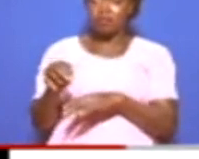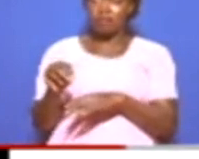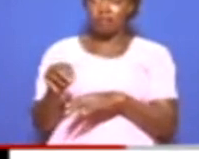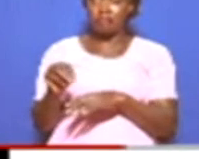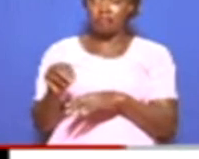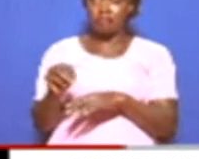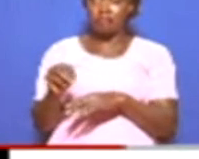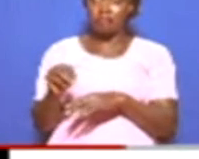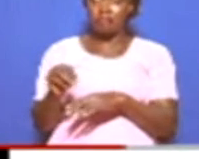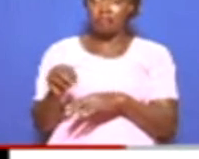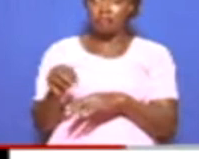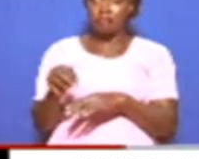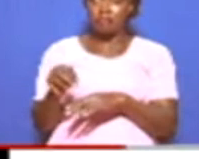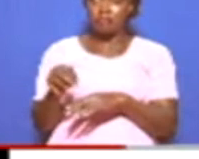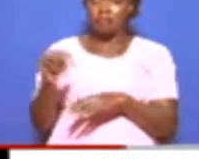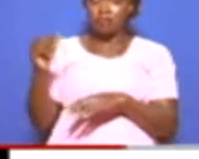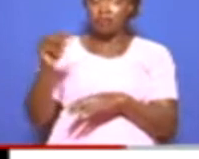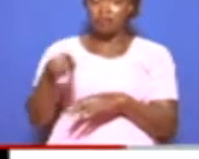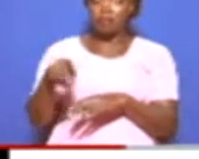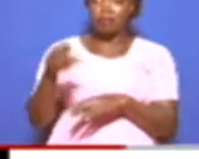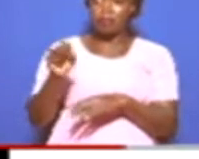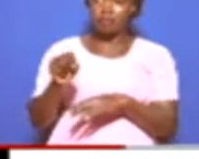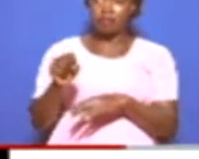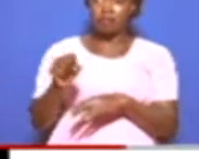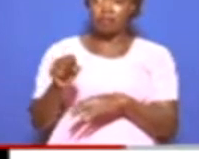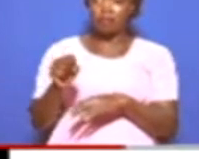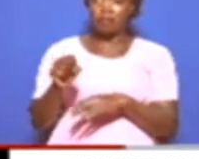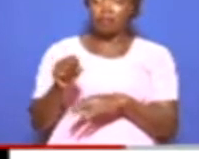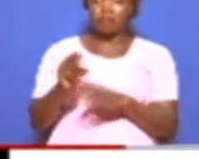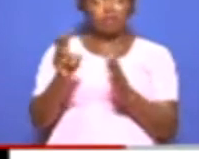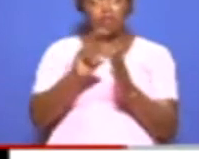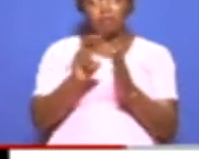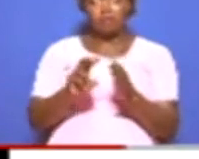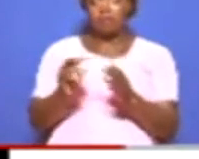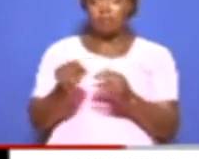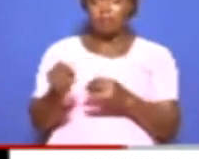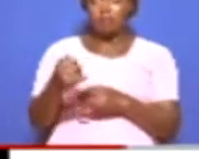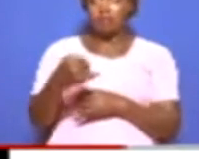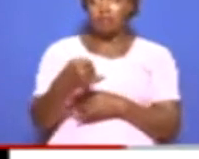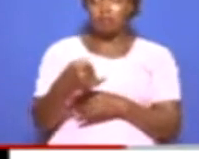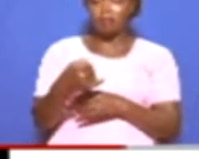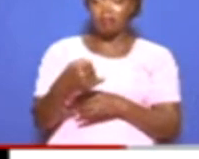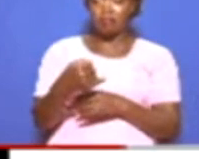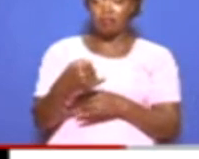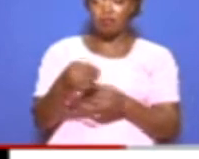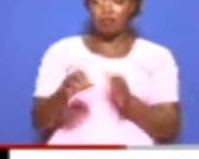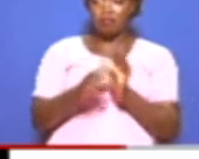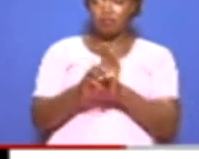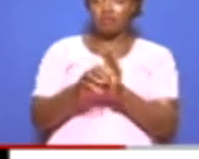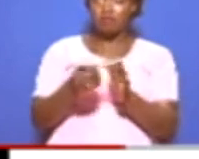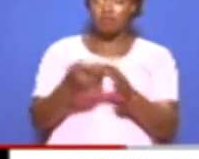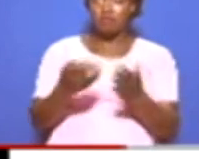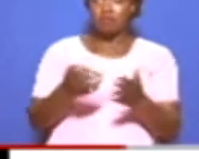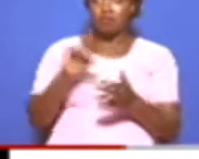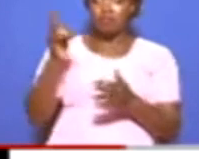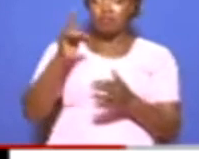zile mitambo GPS, unafanya kitu inaitwa map reading. Kwa mfano unatoka hapa Nairobi